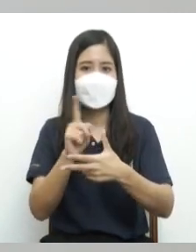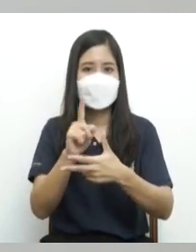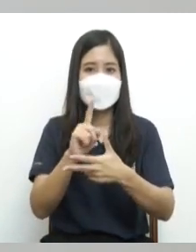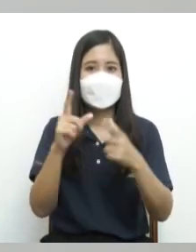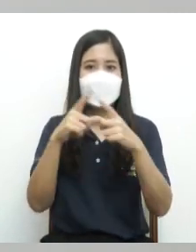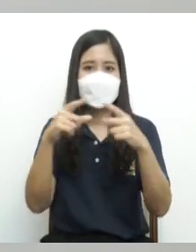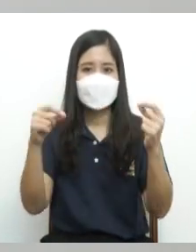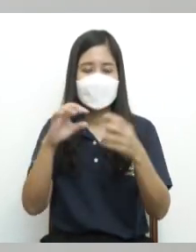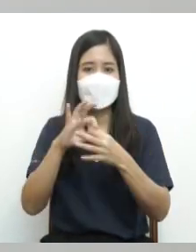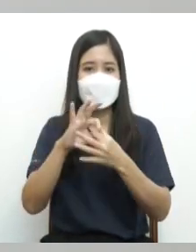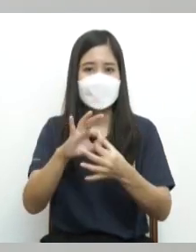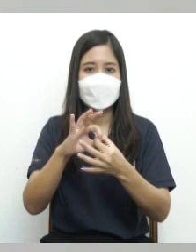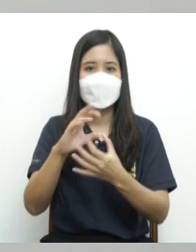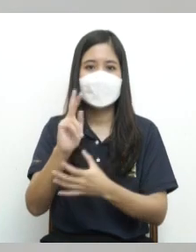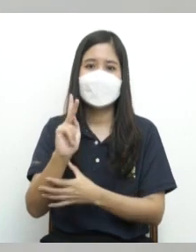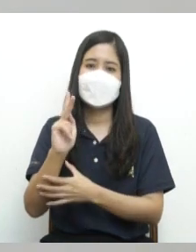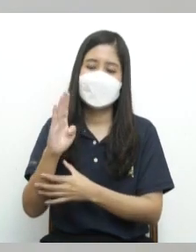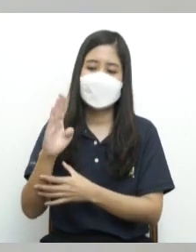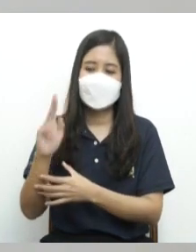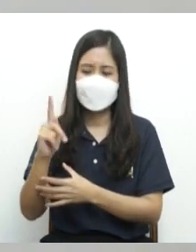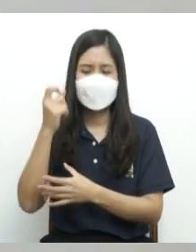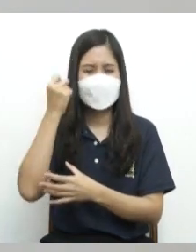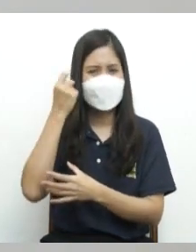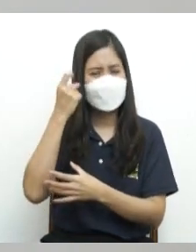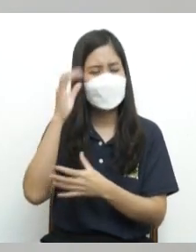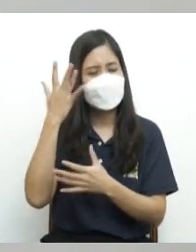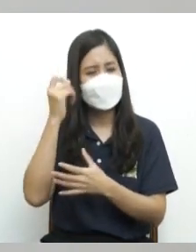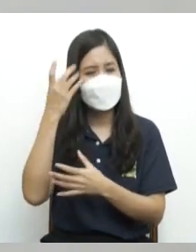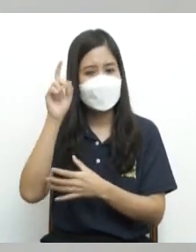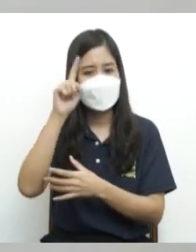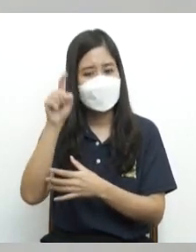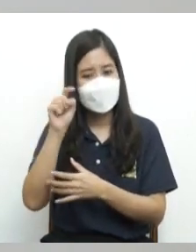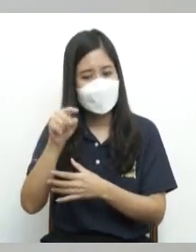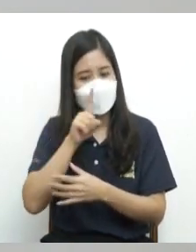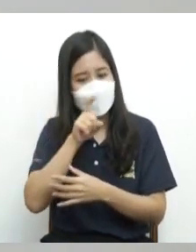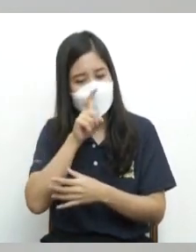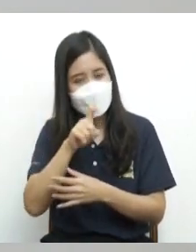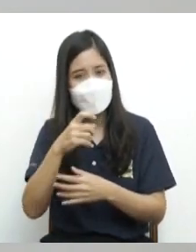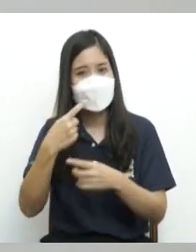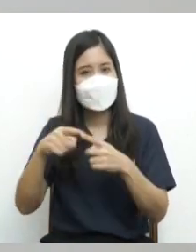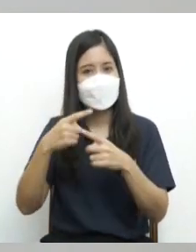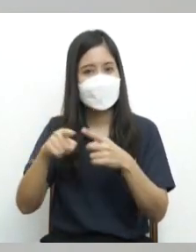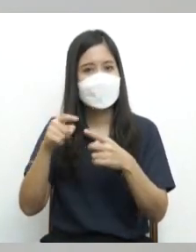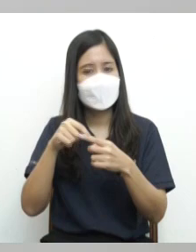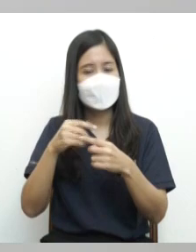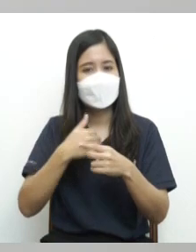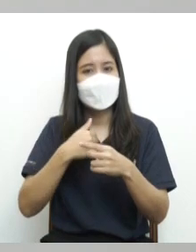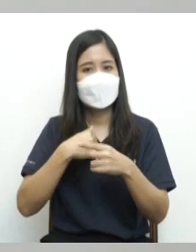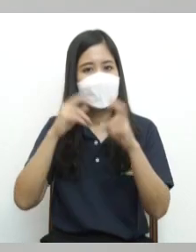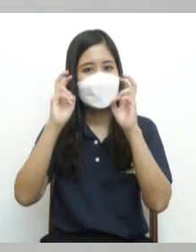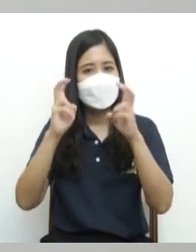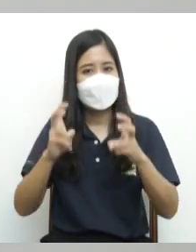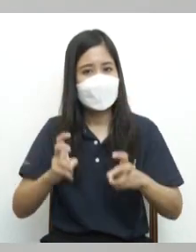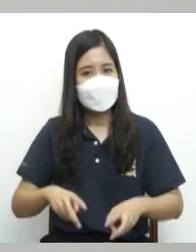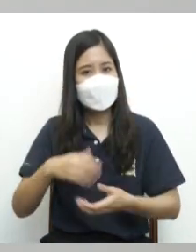คะนั้นอะไรที่เป็นข้อสงสัยข้อไม่เข้าใจข้อคลางแคลงใจเกี่ยวกับกบข.นะคะเราจะตัดประเด็นเป็นเรื่องตอนสั้นๆ